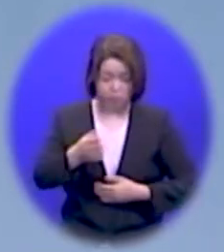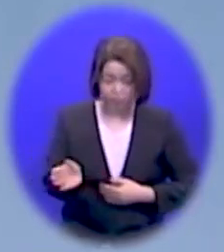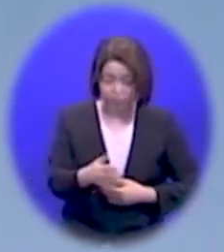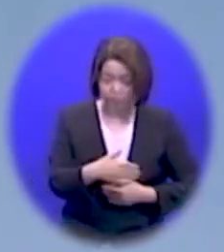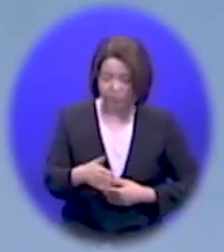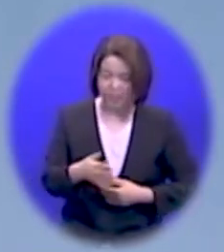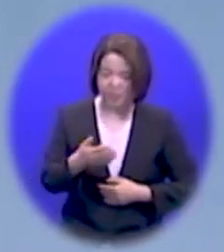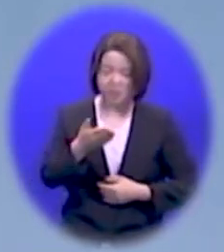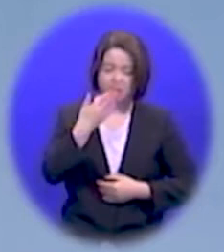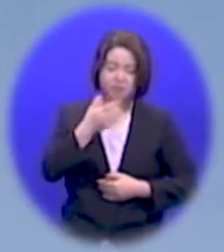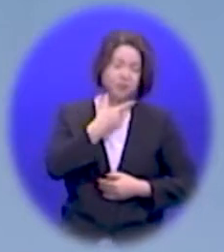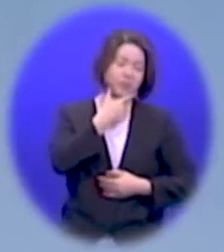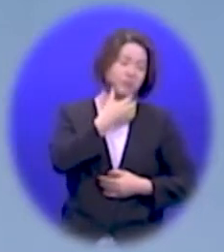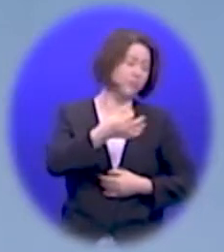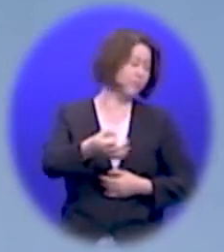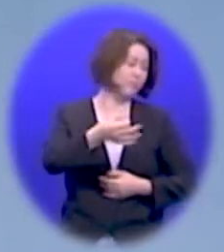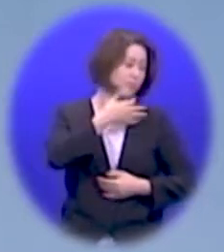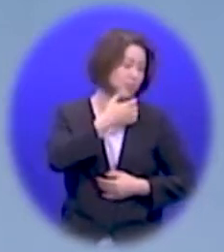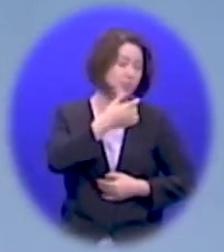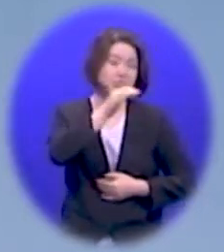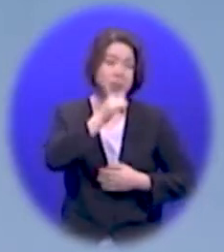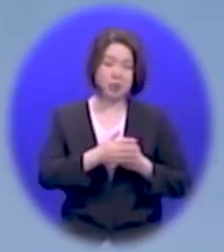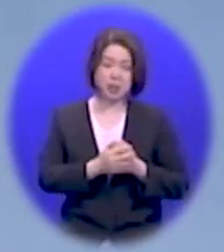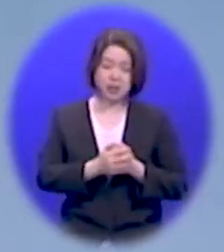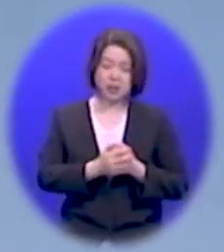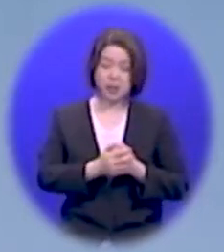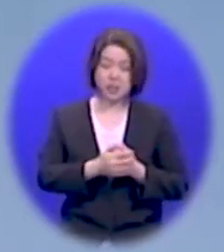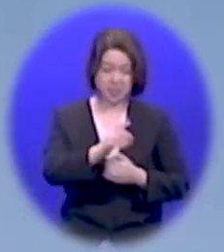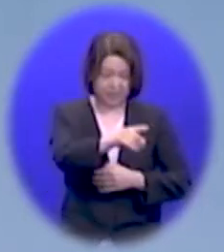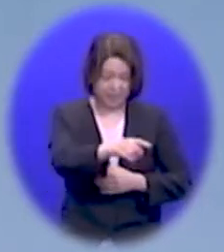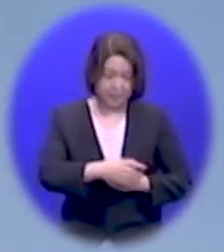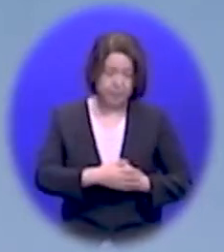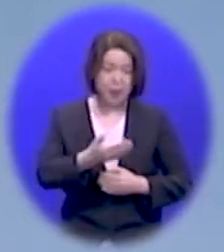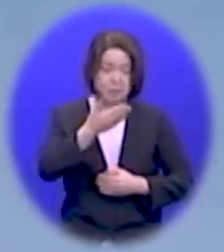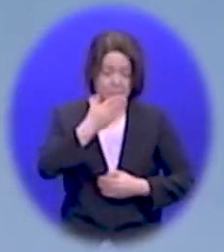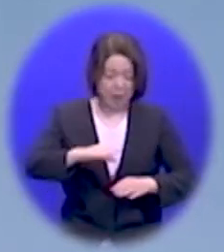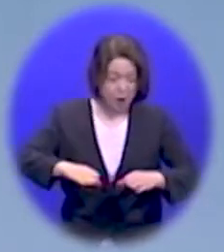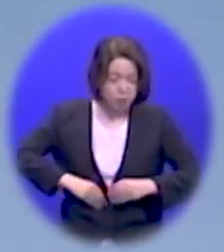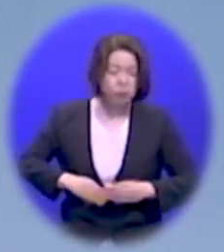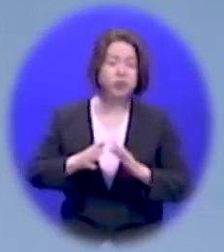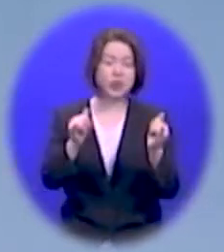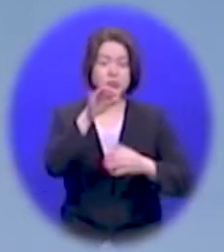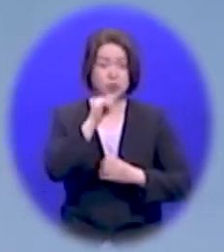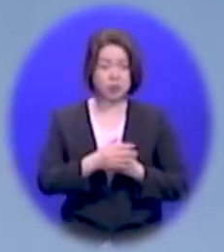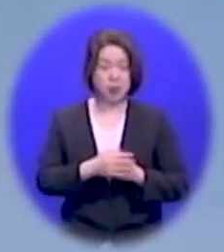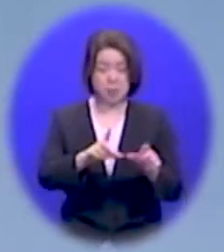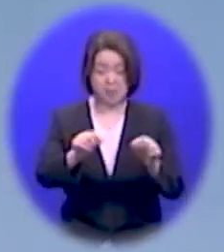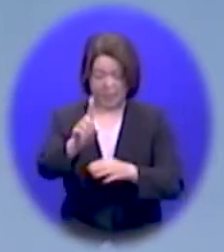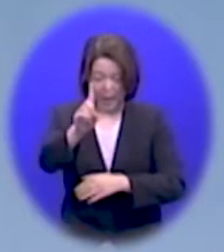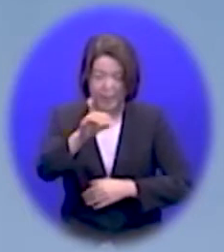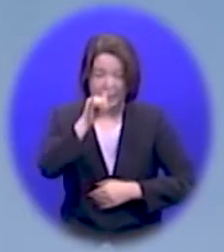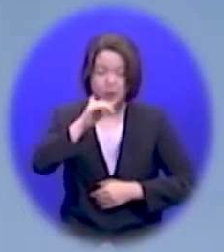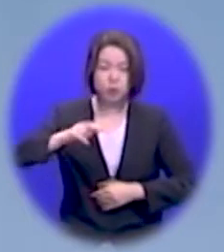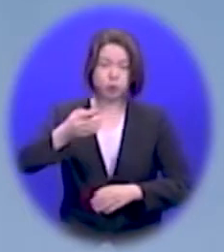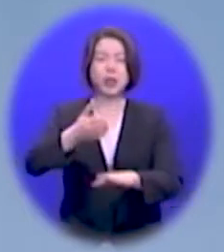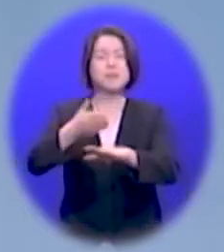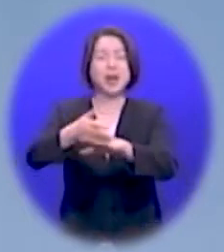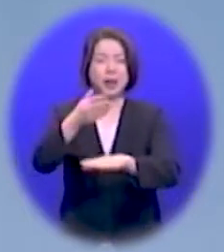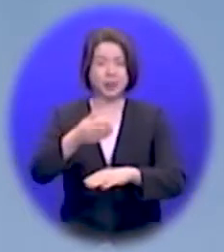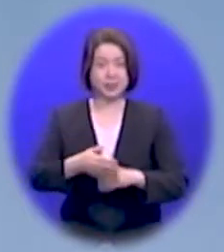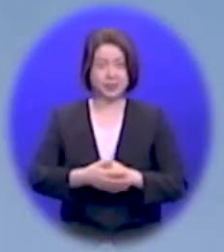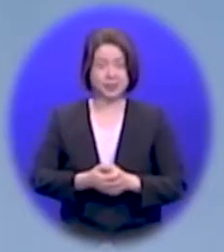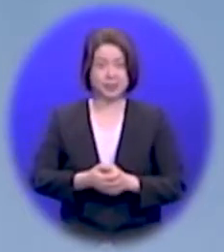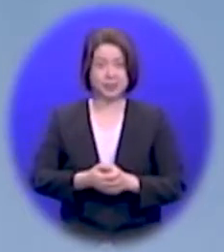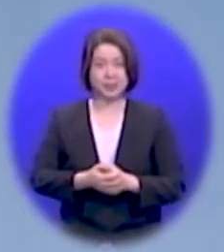때 밥 굶는 사람도 있어 반찬 하나만 있어도 감사하는 거야